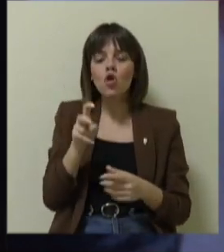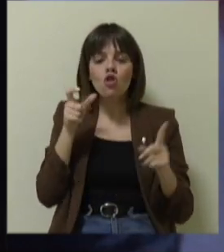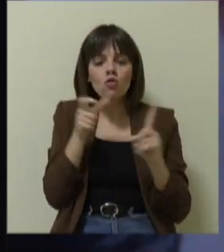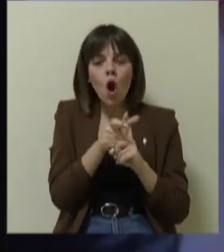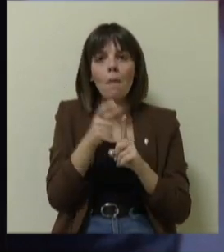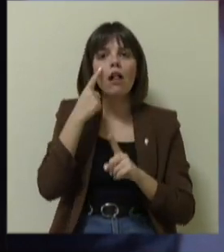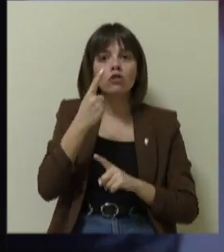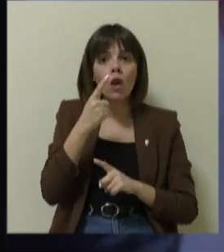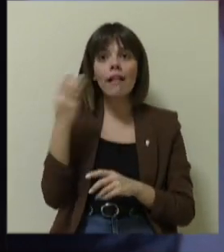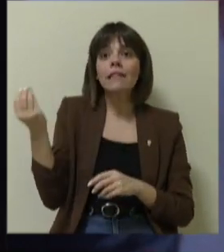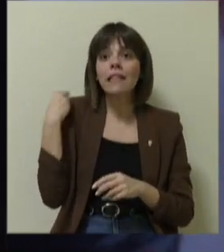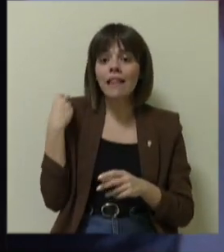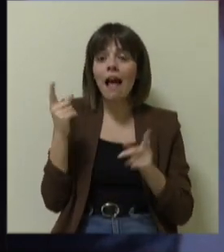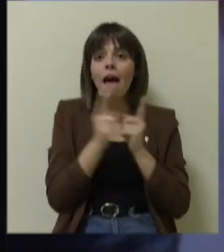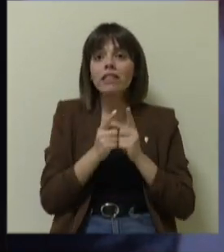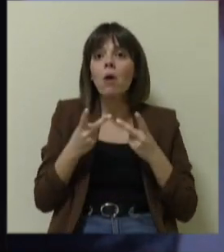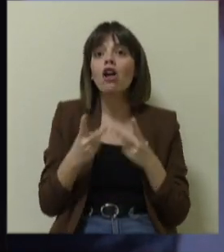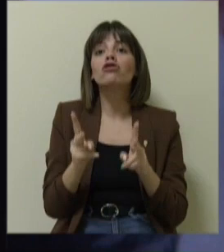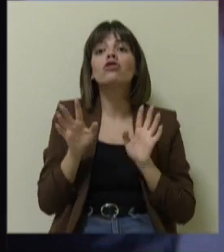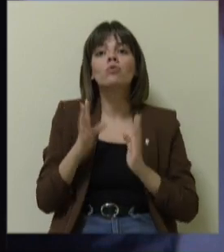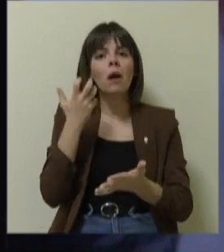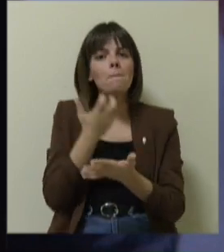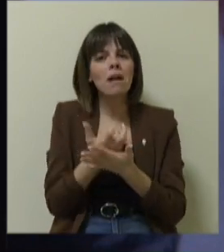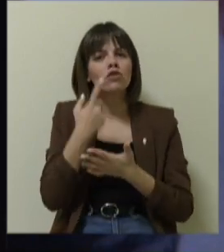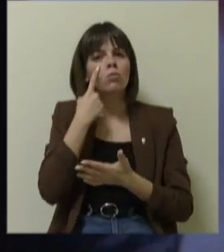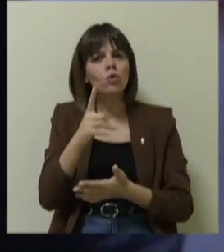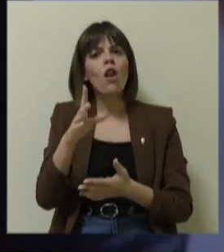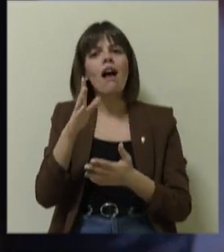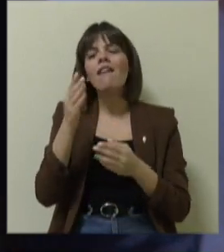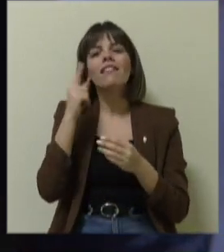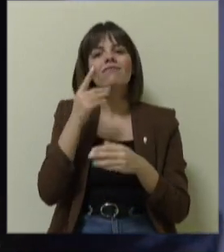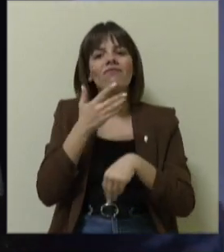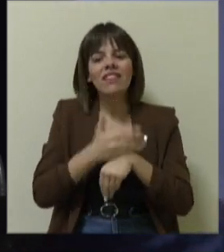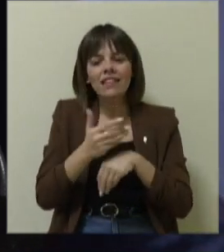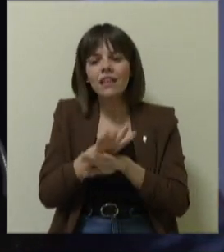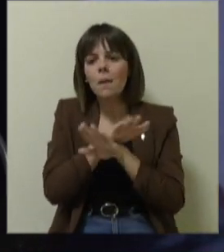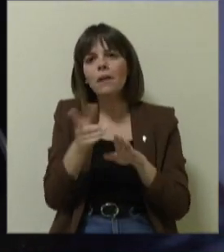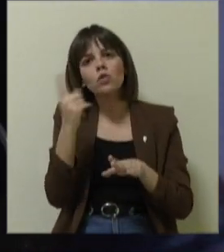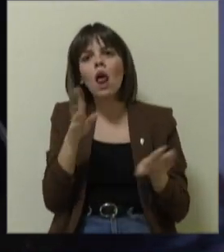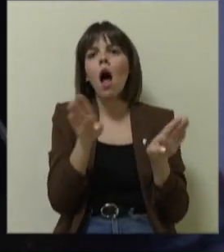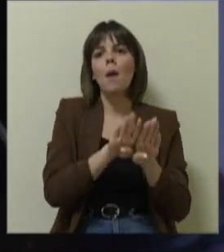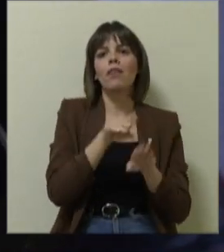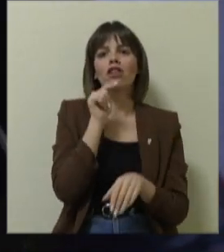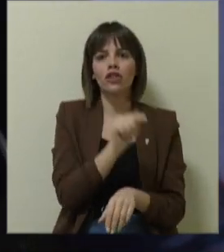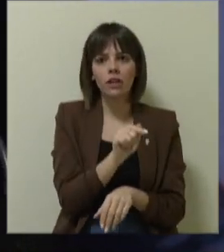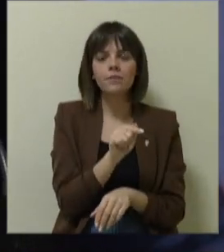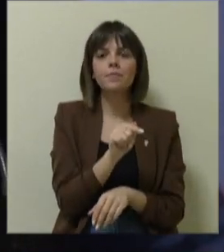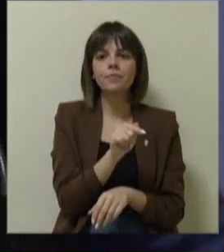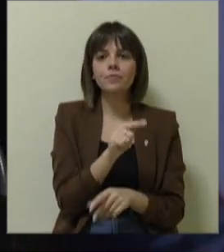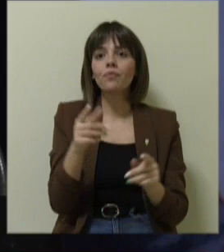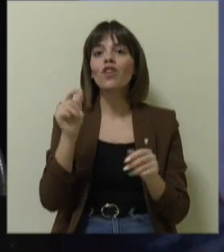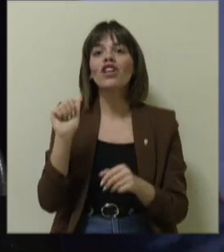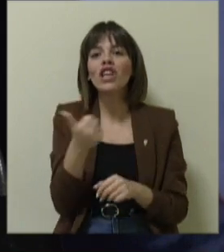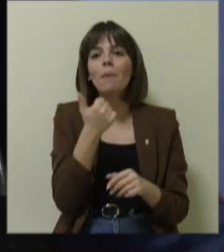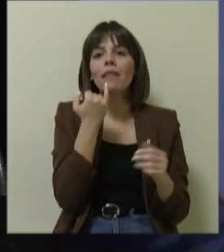mevduatta yeni hesap açmayacak, mevcutları vadeleri sonunda kapatacağız.